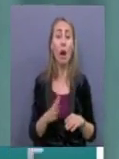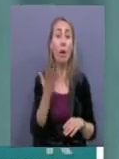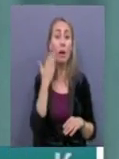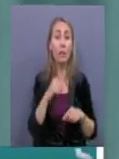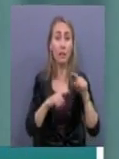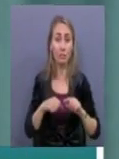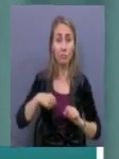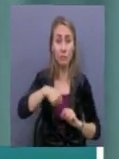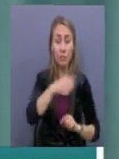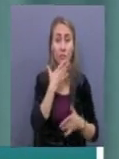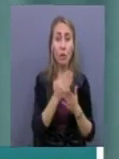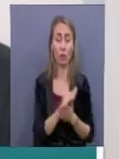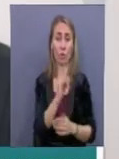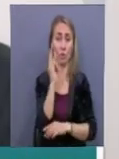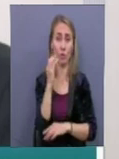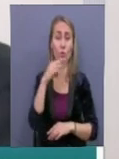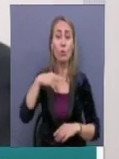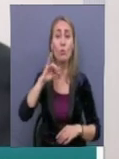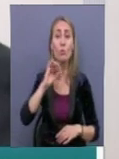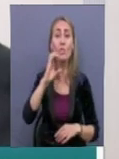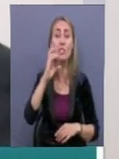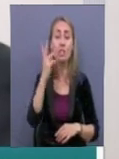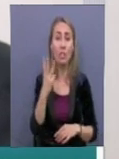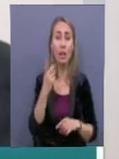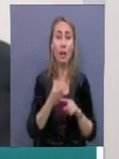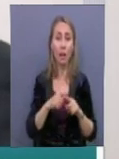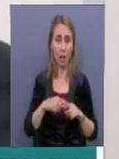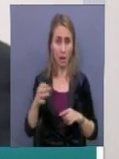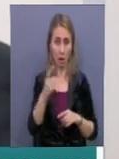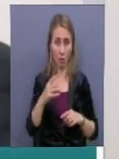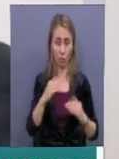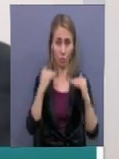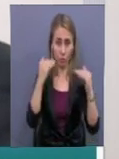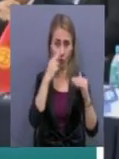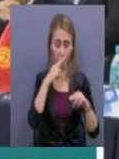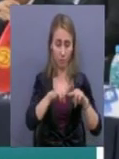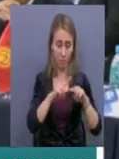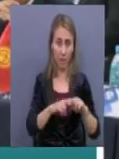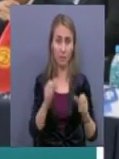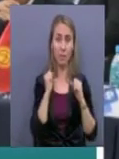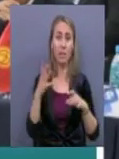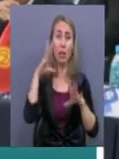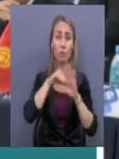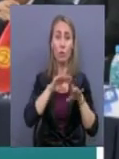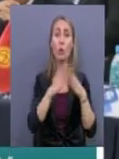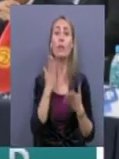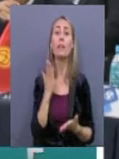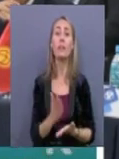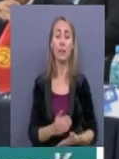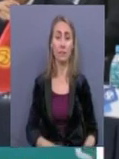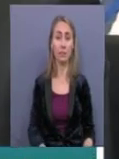ортақ жүйе арқылы бағалап, спортшы паспорт негізінде баланың тиісті жағдайда жаттығуын талап ете алады. Кеңес мүшелері талқылаған